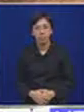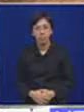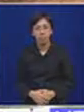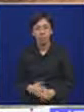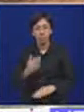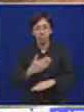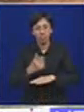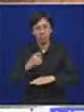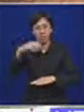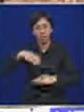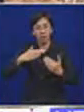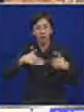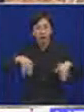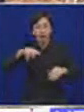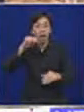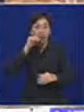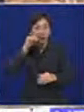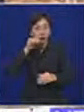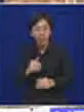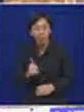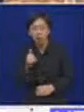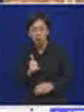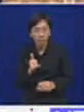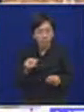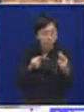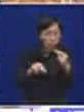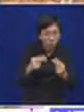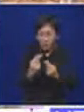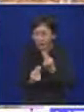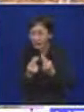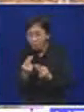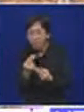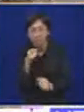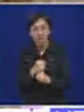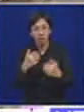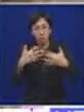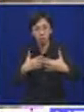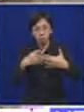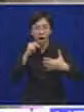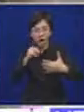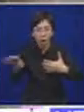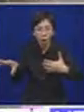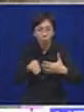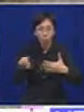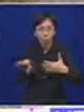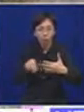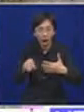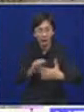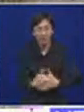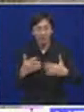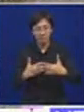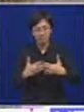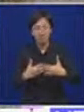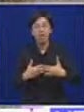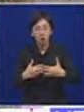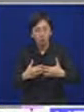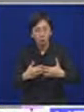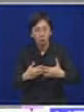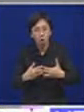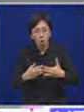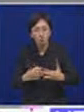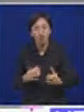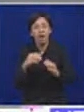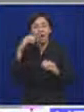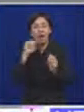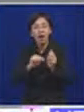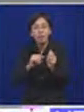จน์อธิบดีกรมชลประทานลงพื้นที่ตรวจเยี่ยมการก่อสร้างสถานีสูบน้ำบ้านแดนเมืองและประตูระบายน้ำห้วยหลวงอำเภอพล